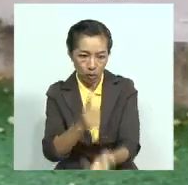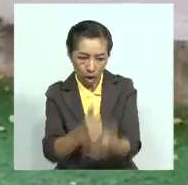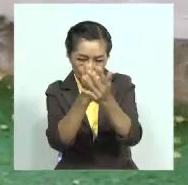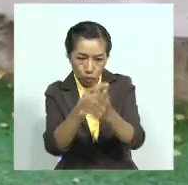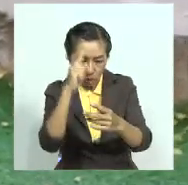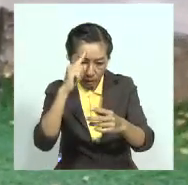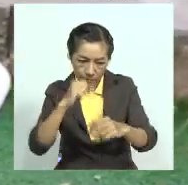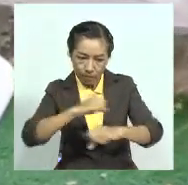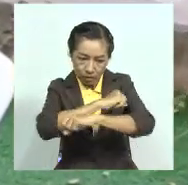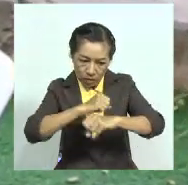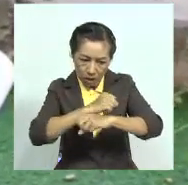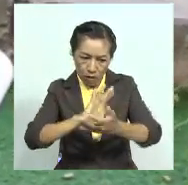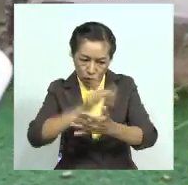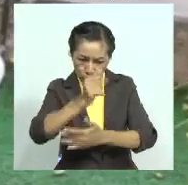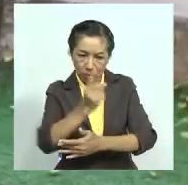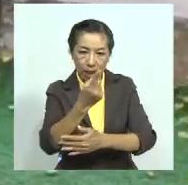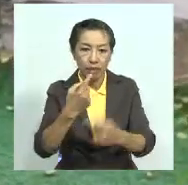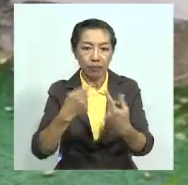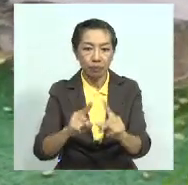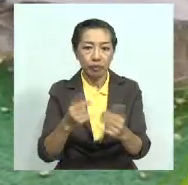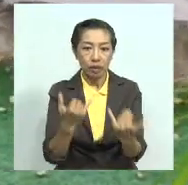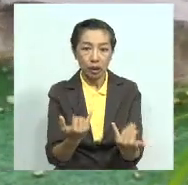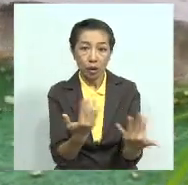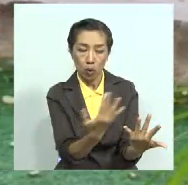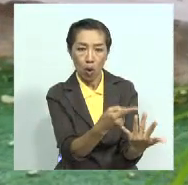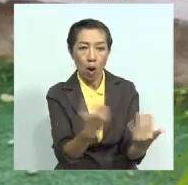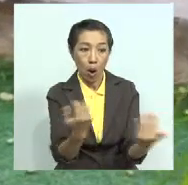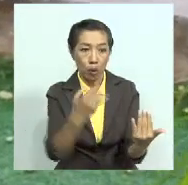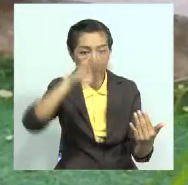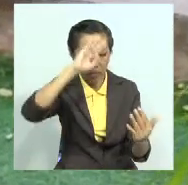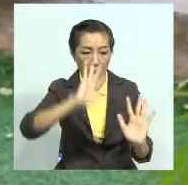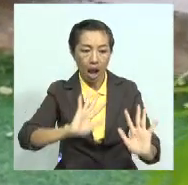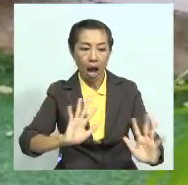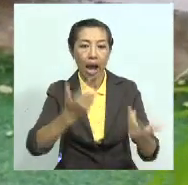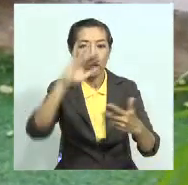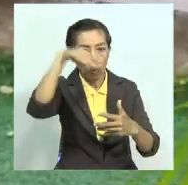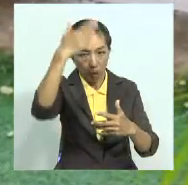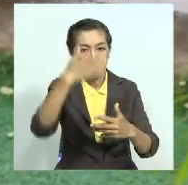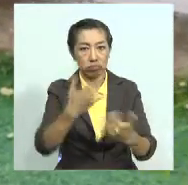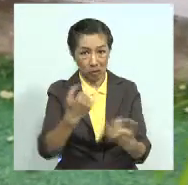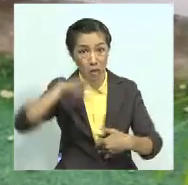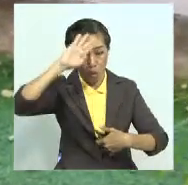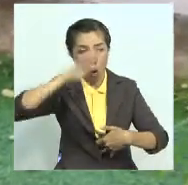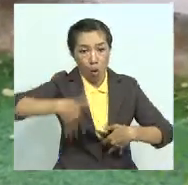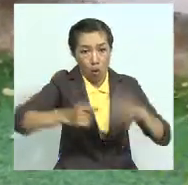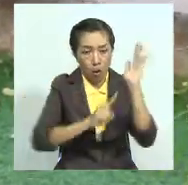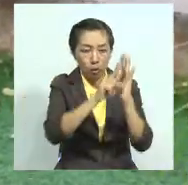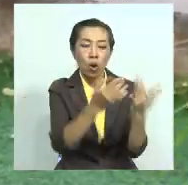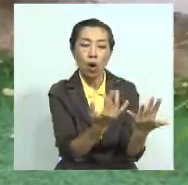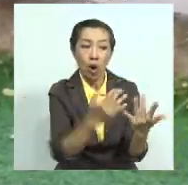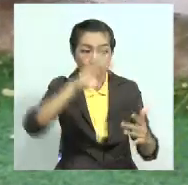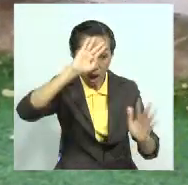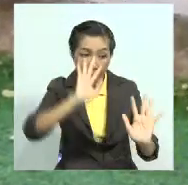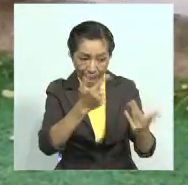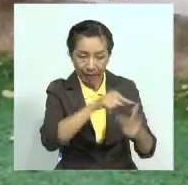ดูอีกทีนึงแต่ว่าต้องให้อาการน้องอะดีขึ้นก่อนให้น้องหายไข้ก่อนทีนี้อาจารย์หม